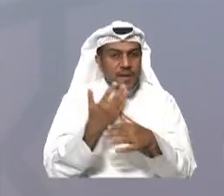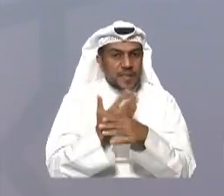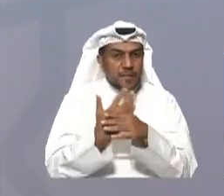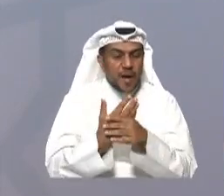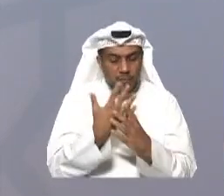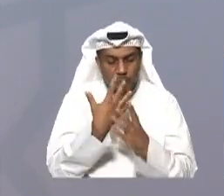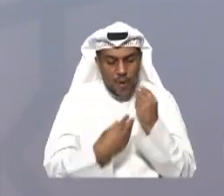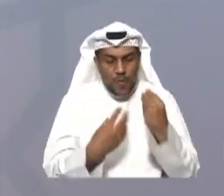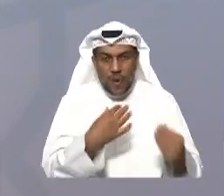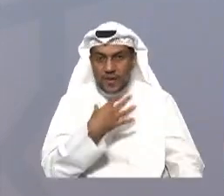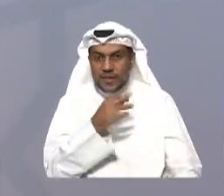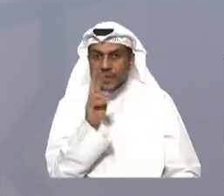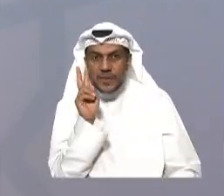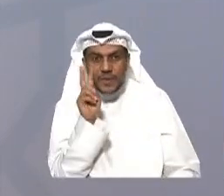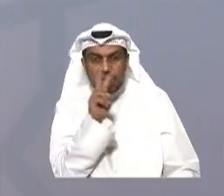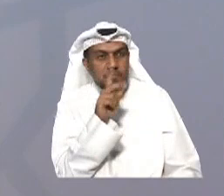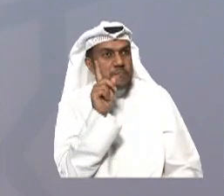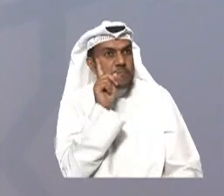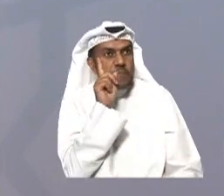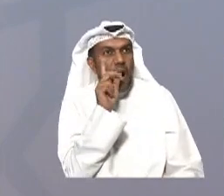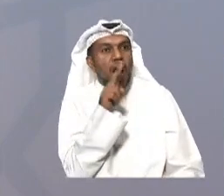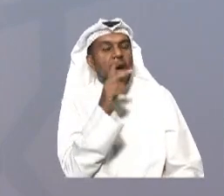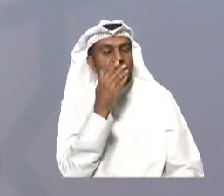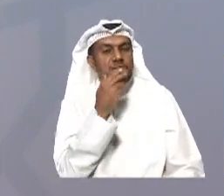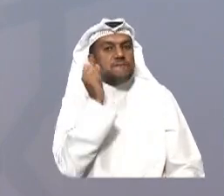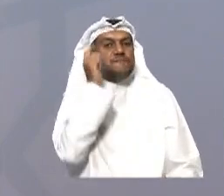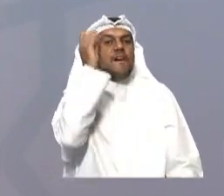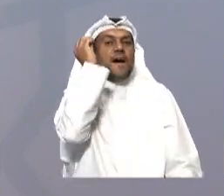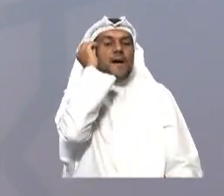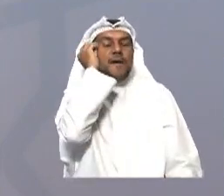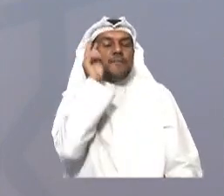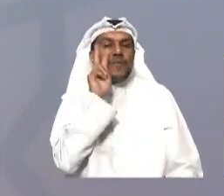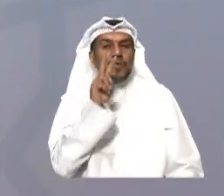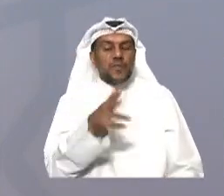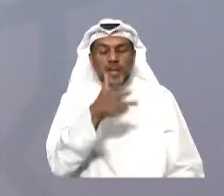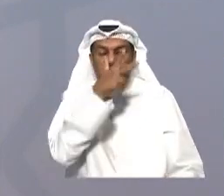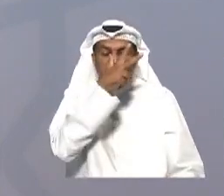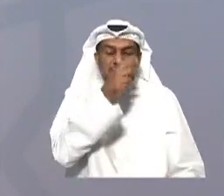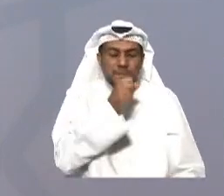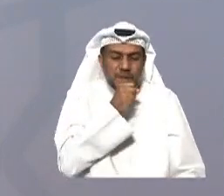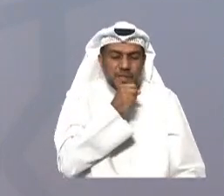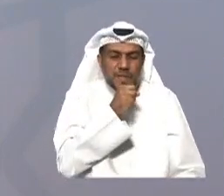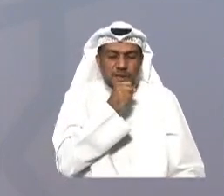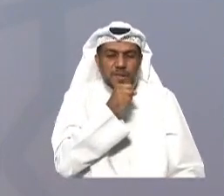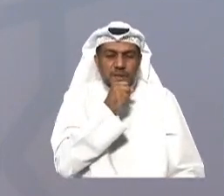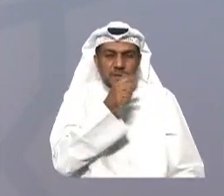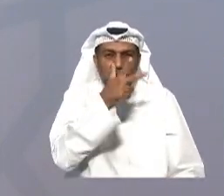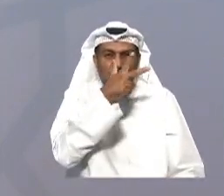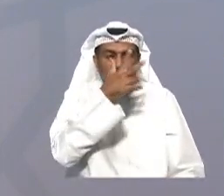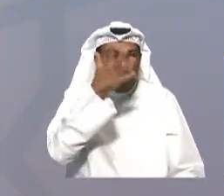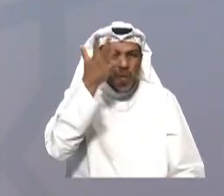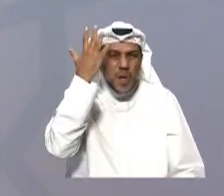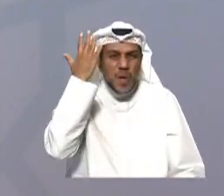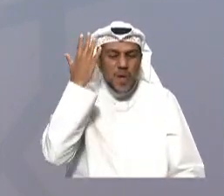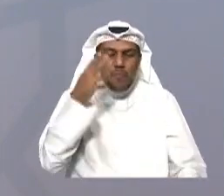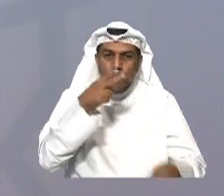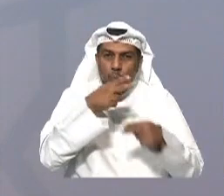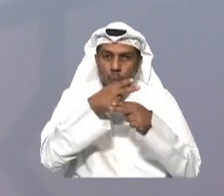بتاريخ الاباء والاجداد الذين كافحوا من اجل بناء الكويت اليوم ولذلك